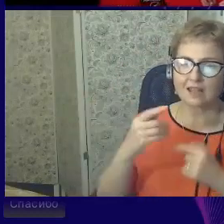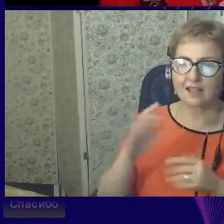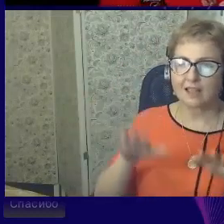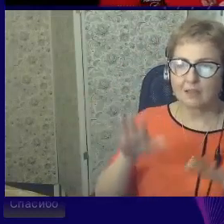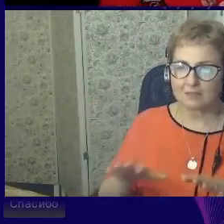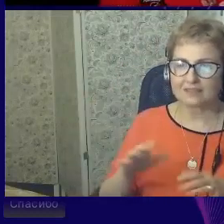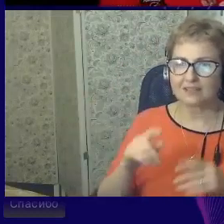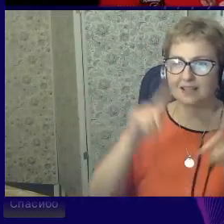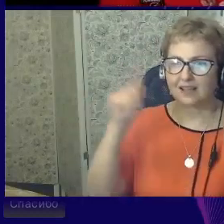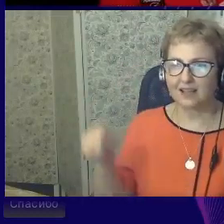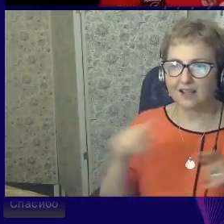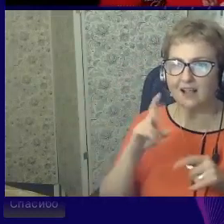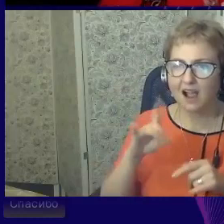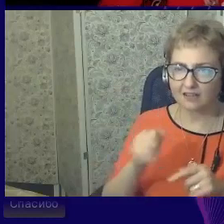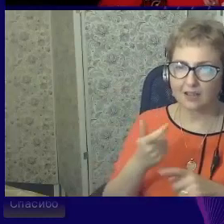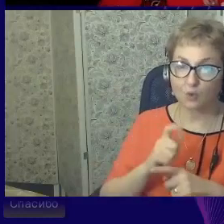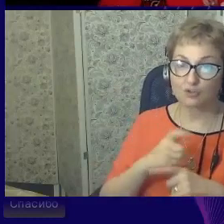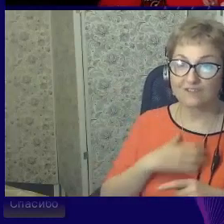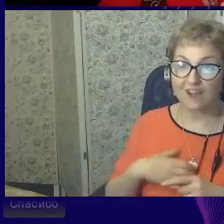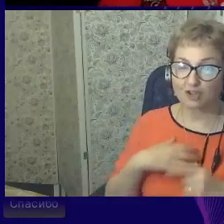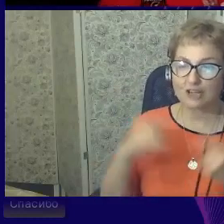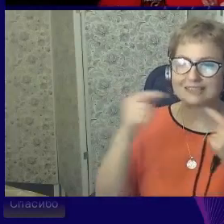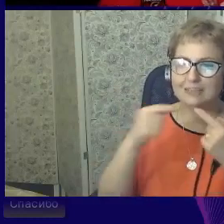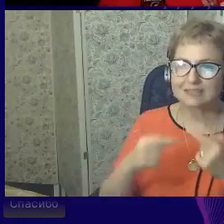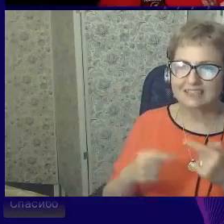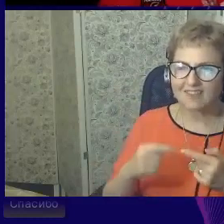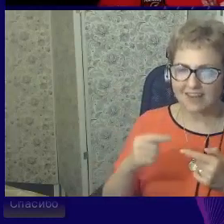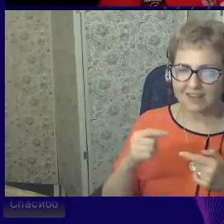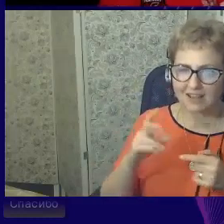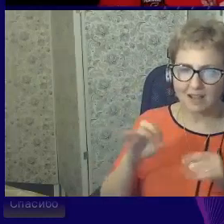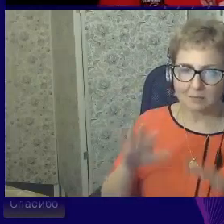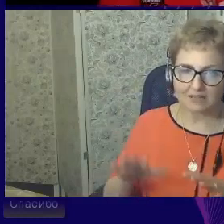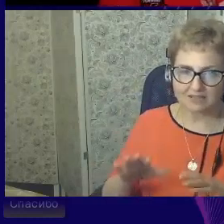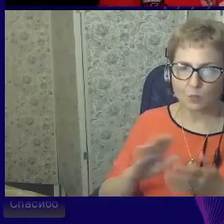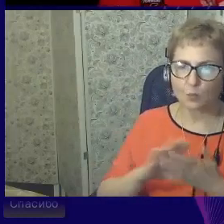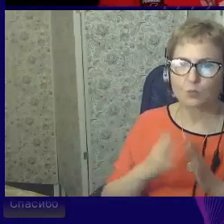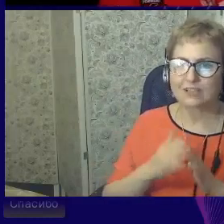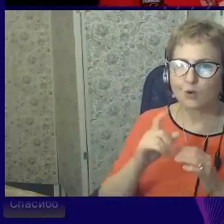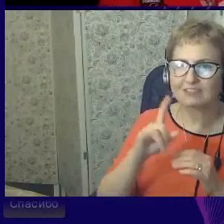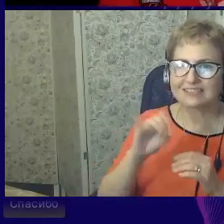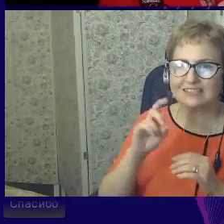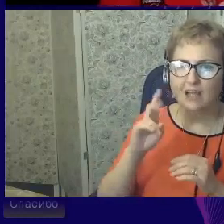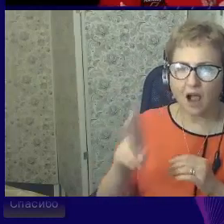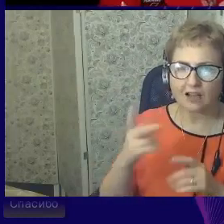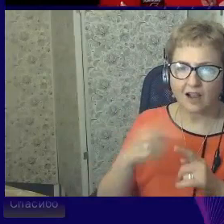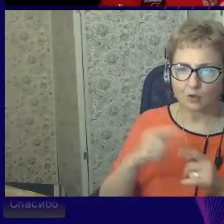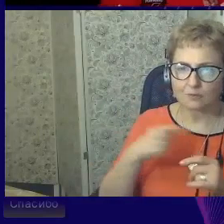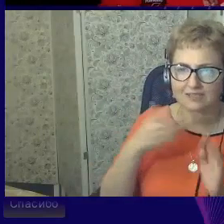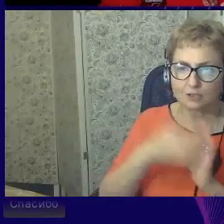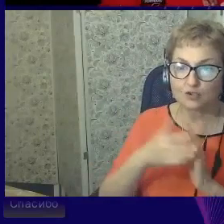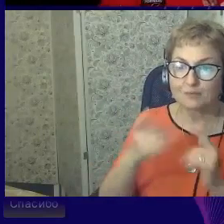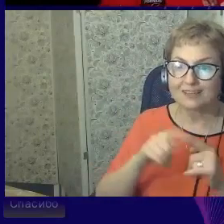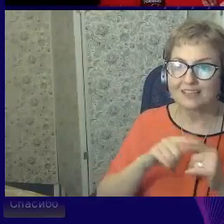карте. Это тоже, я считаю, очень важно. Сопоставление объектов на местности с условными знаками, которые мы изучаем. То